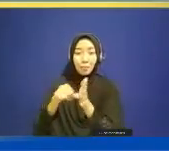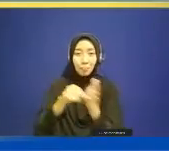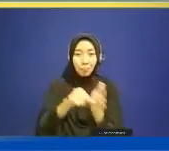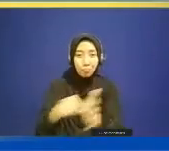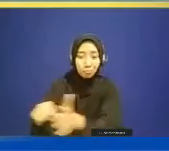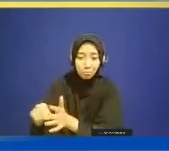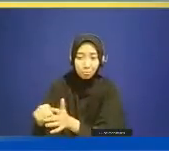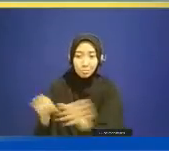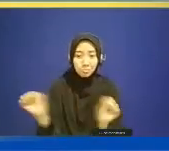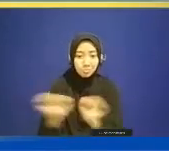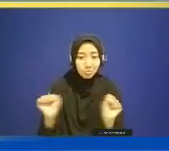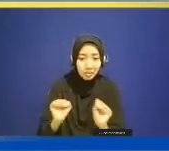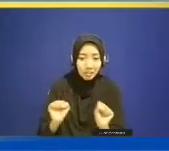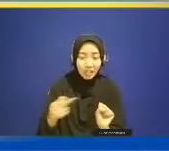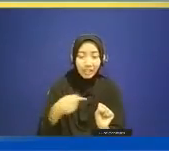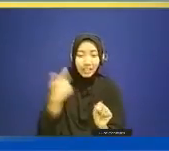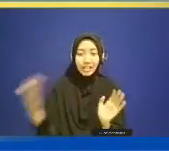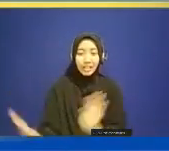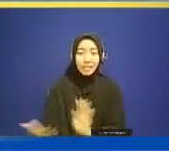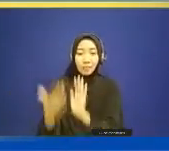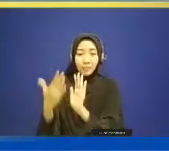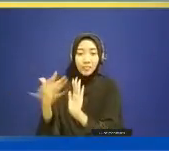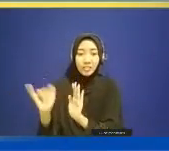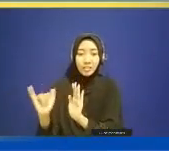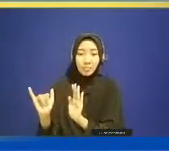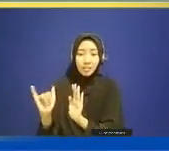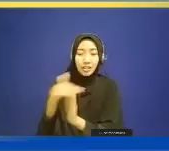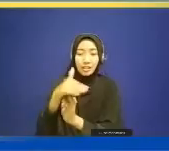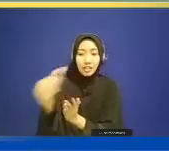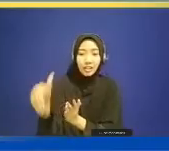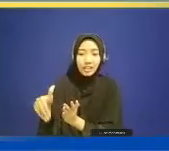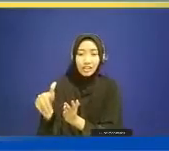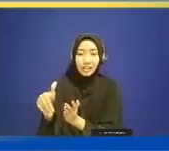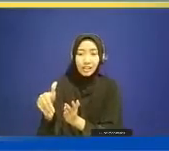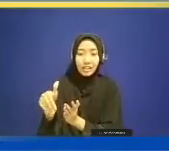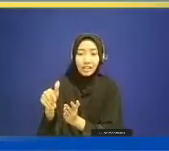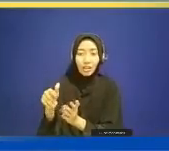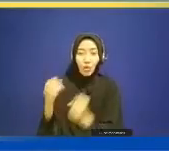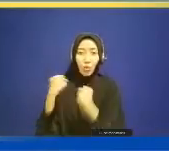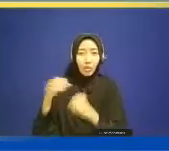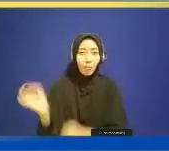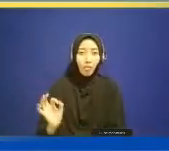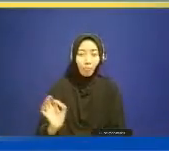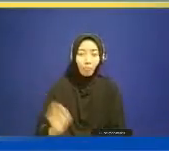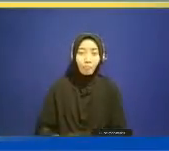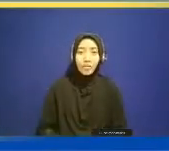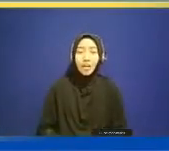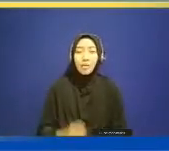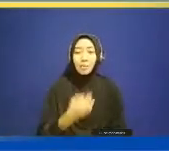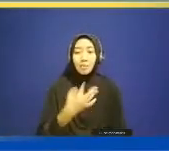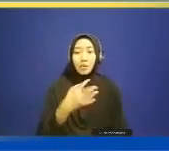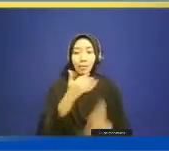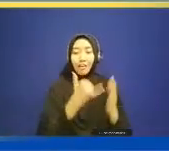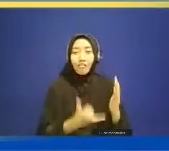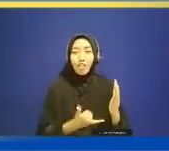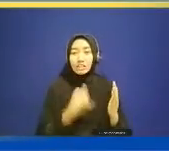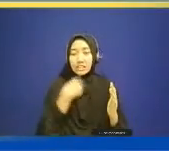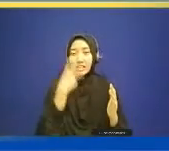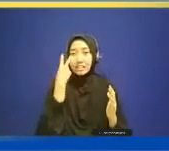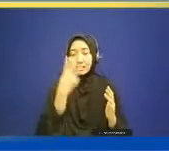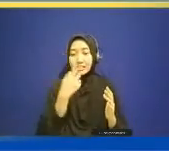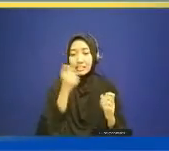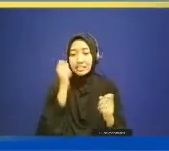harus segera itu kita di hadapan pada data yang memang masih belum cukup uang memang dari beberapa evaluasi kita